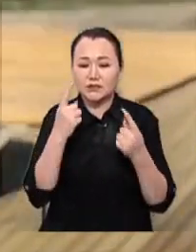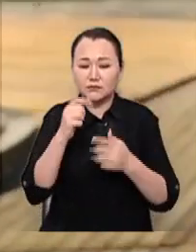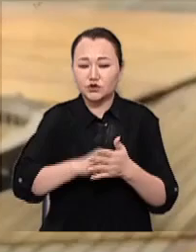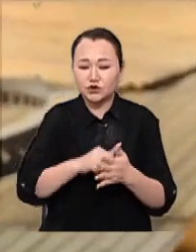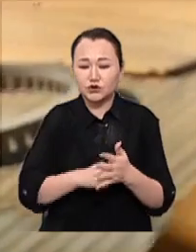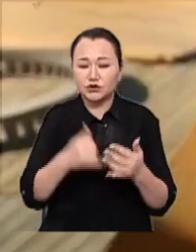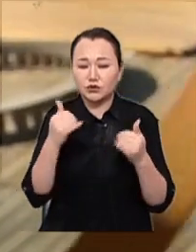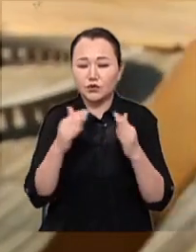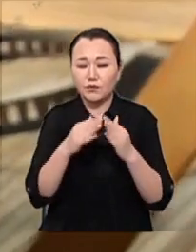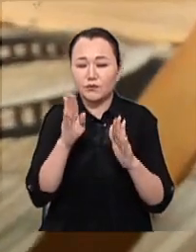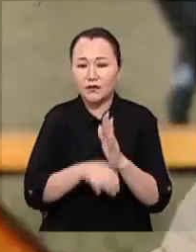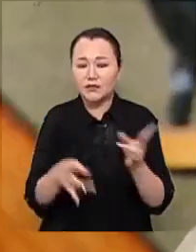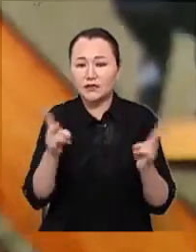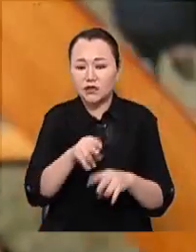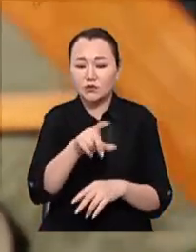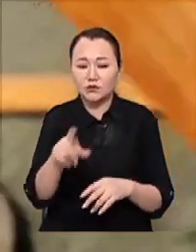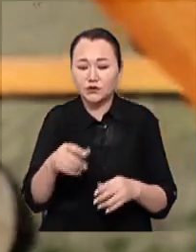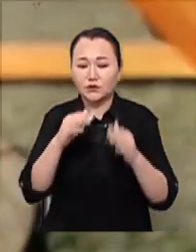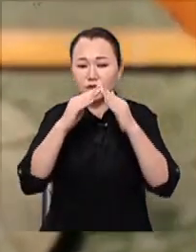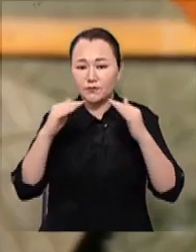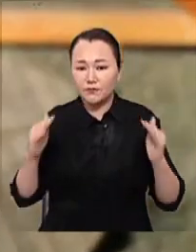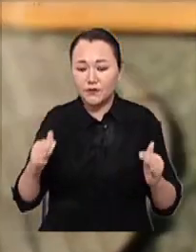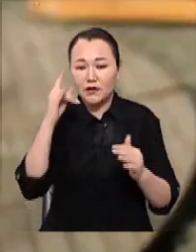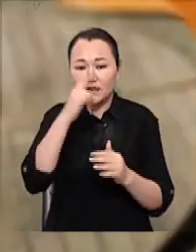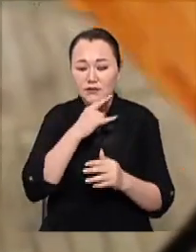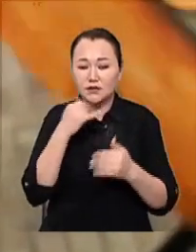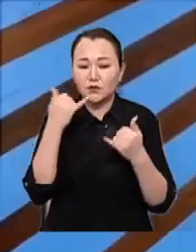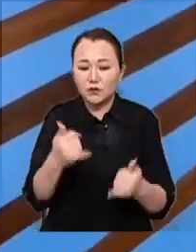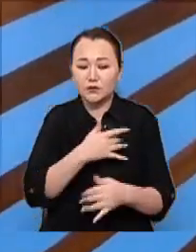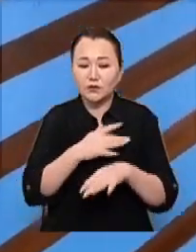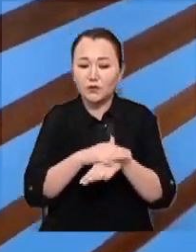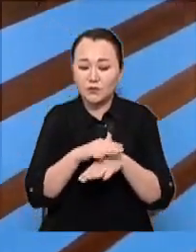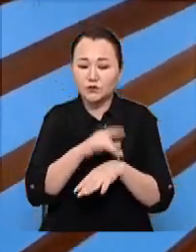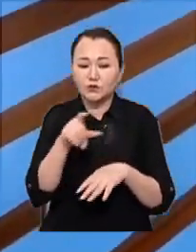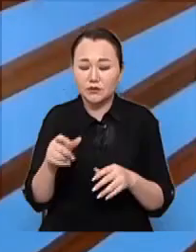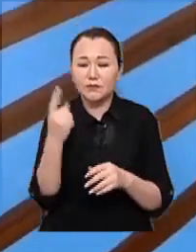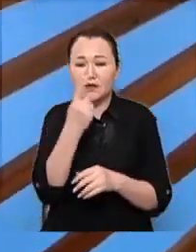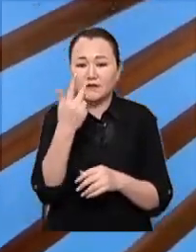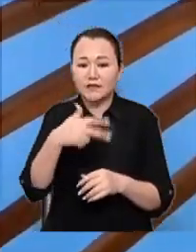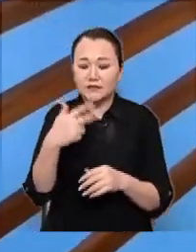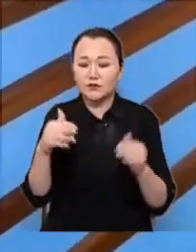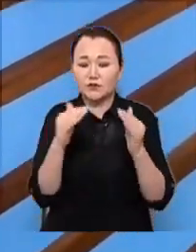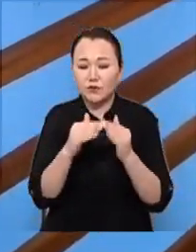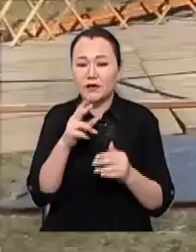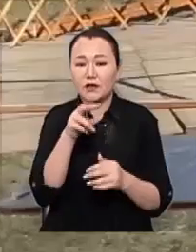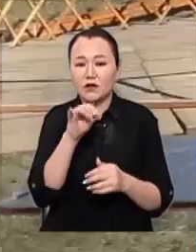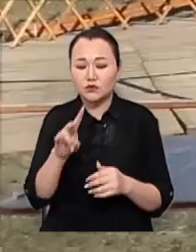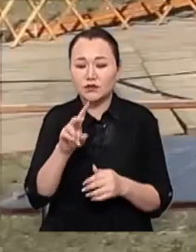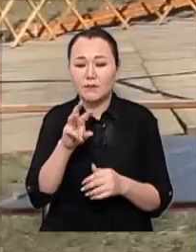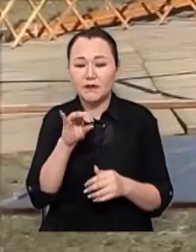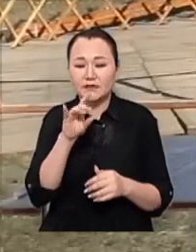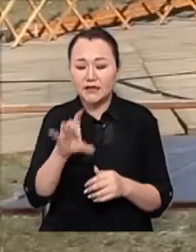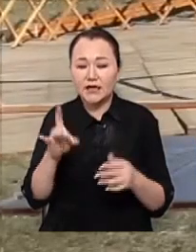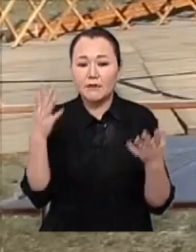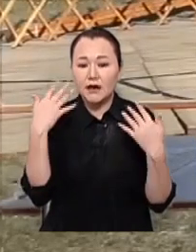салдарынан баспанасыз қалған тұрғындарға киіз үй тігіп беріп жатыр. Еріктілердің айтуларынша алғашқы 30 үй Киловузлу Месірей алаңы ұлттық